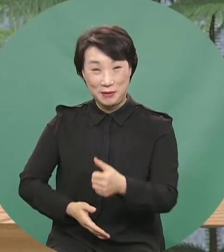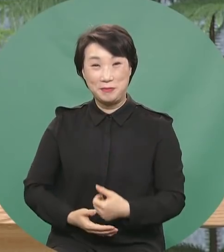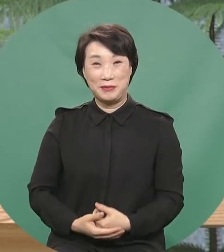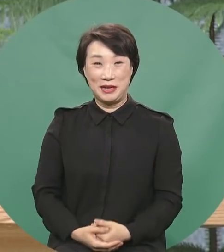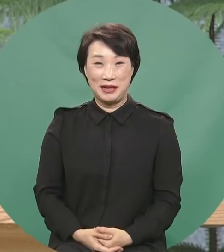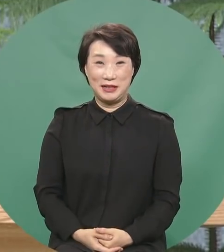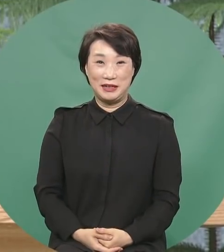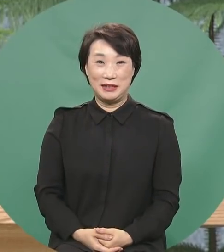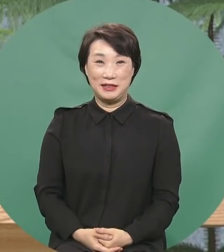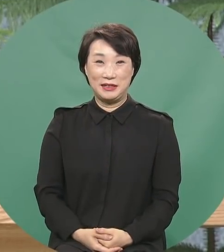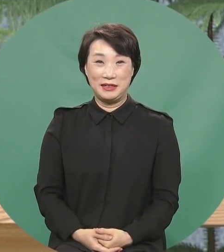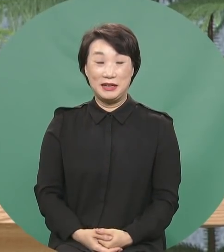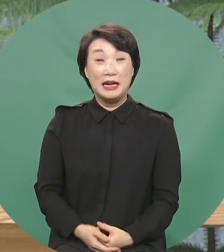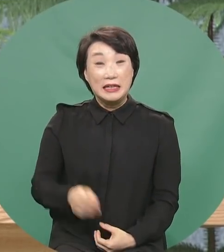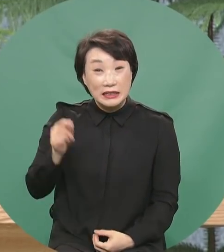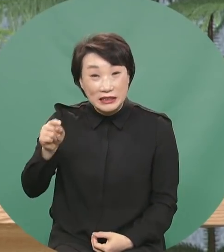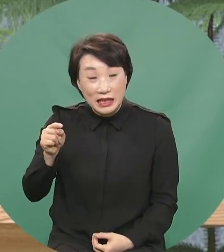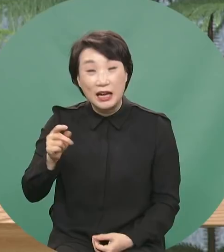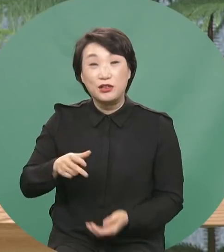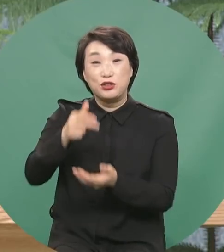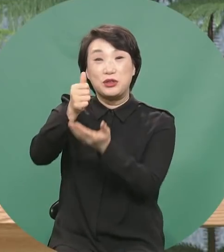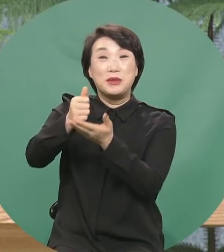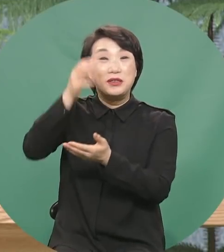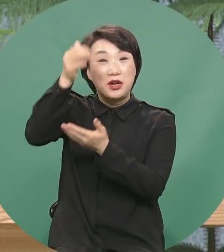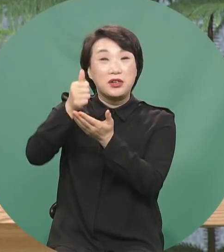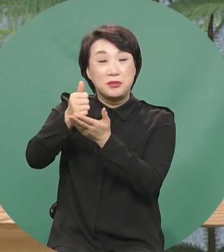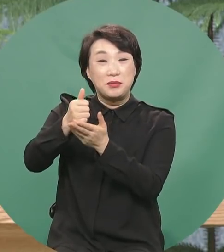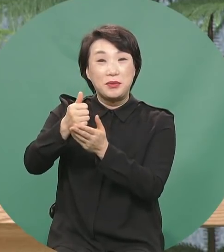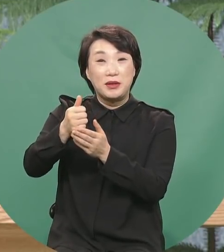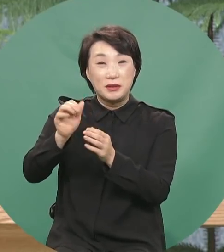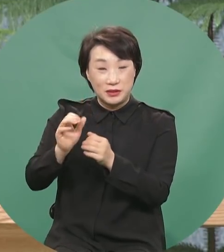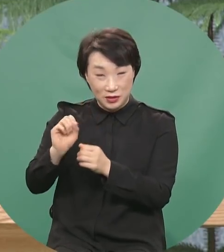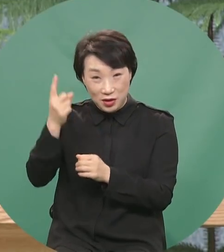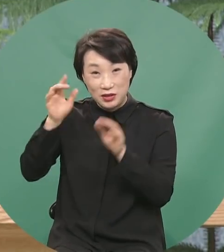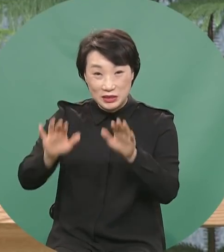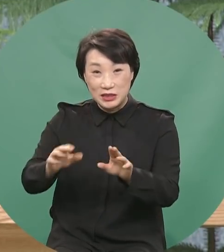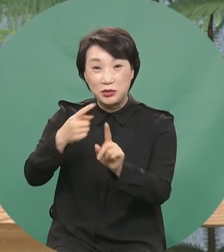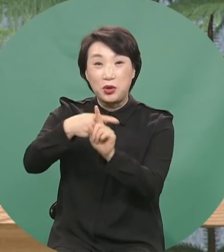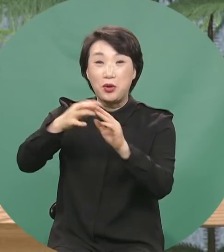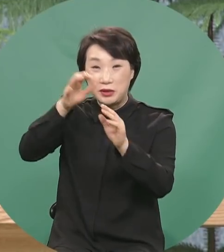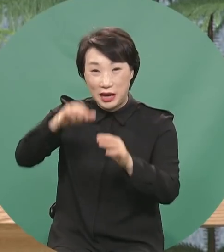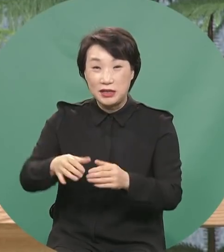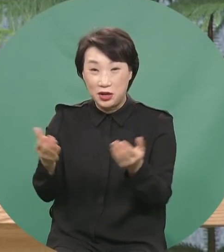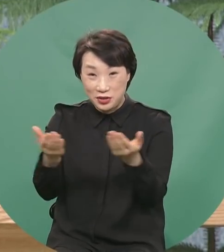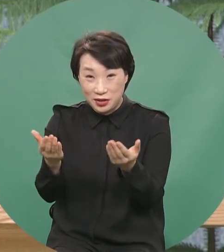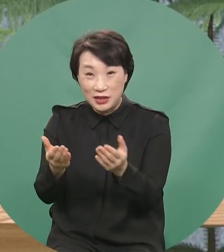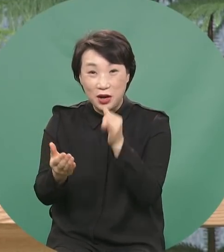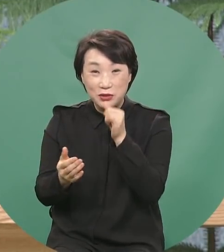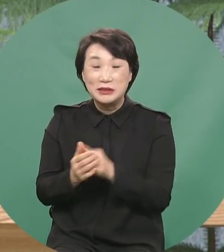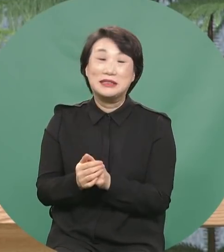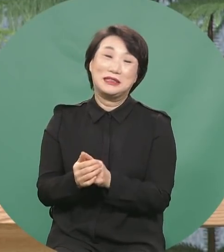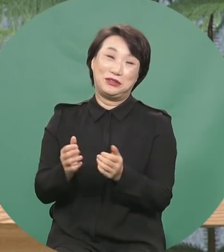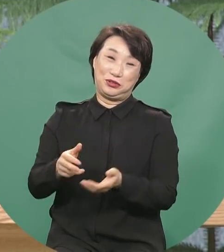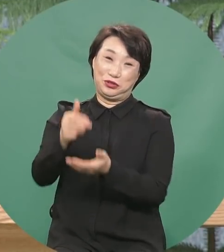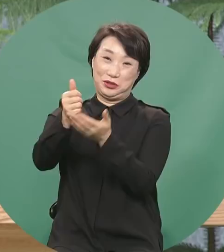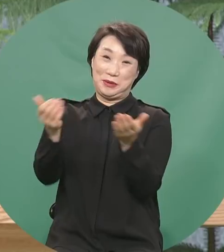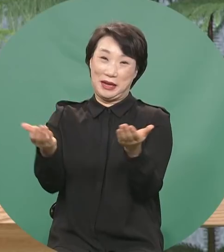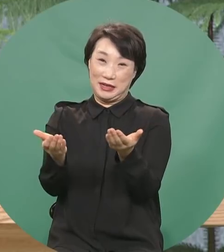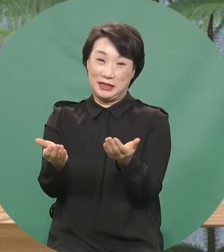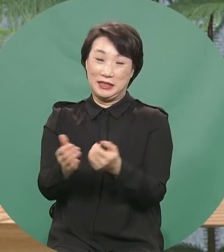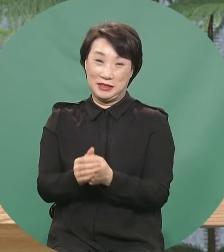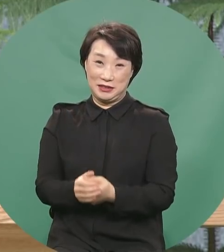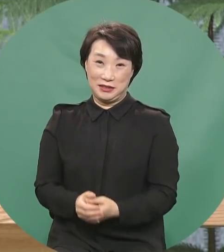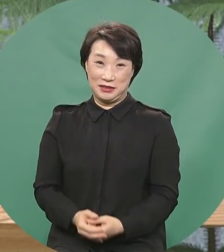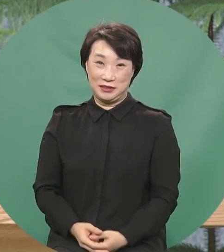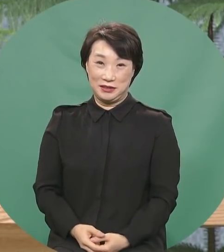축복합니다. 이것이 주가 성령으로 교회를 통해서 지금 역사하시는 사역의